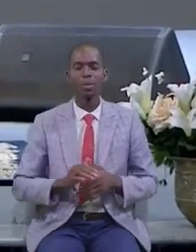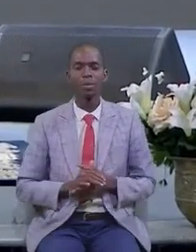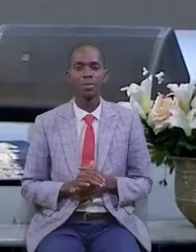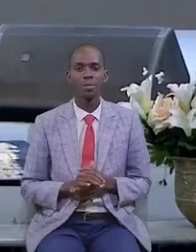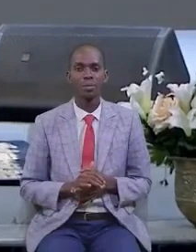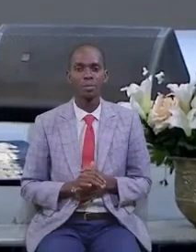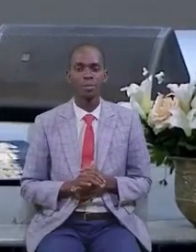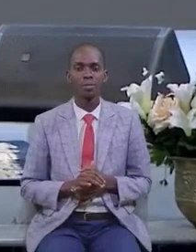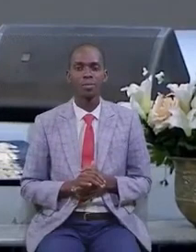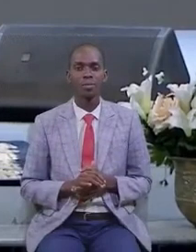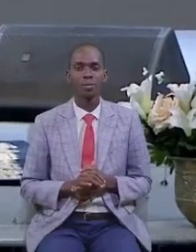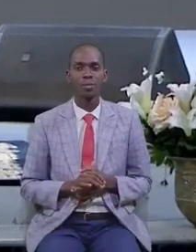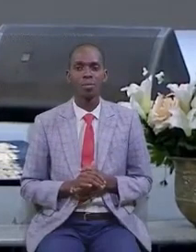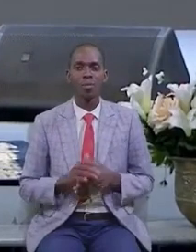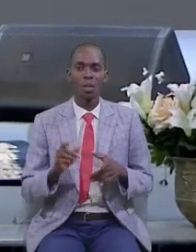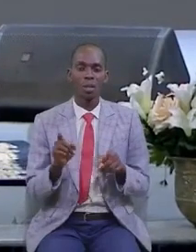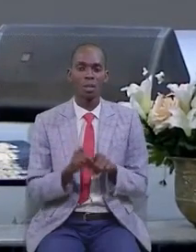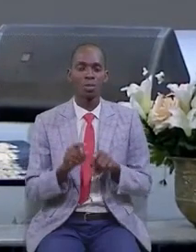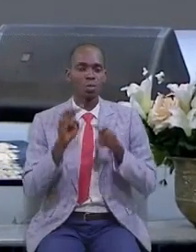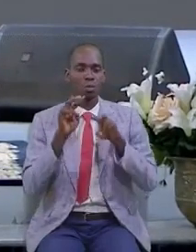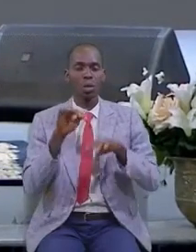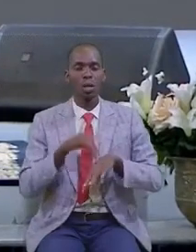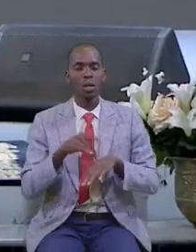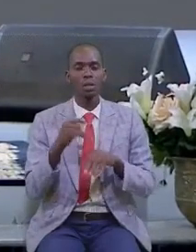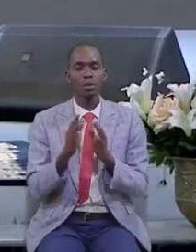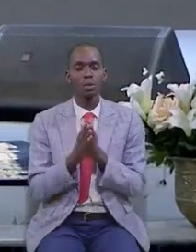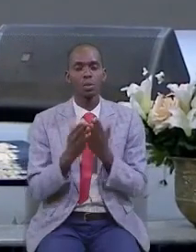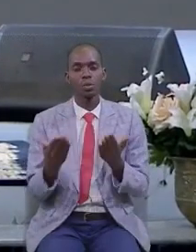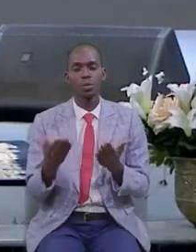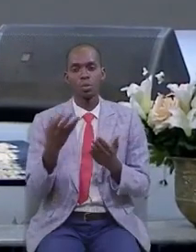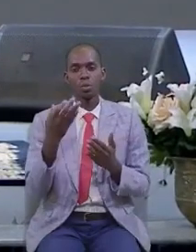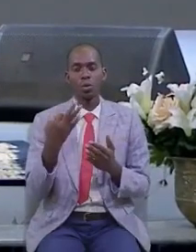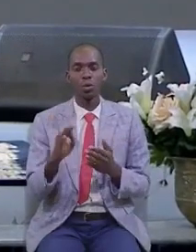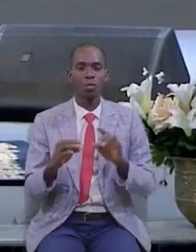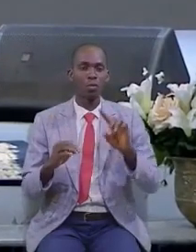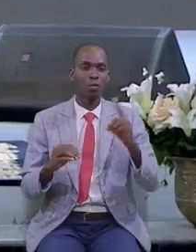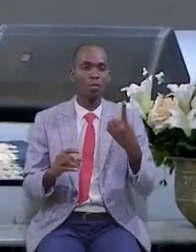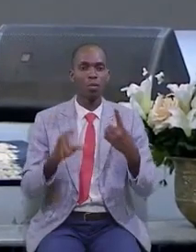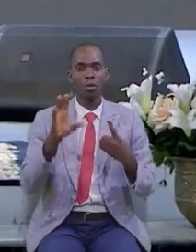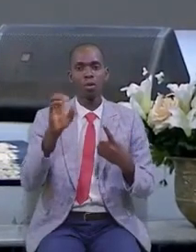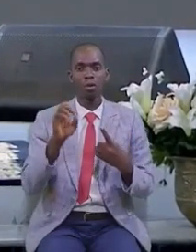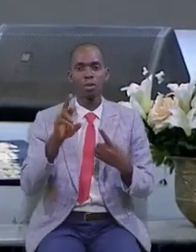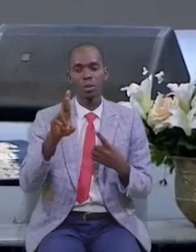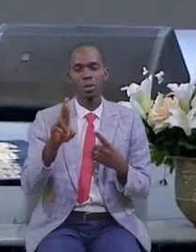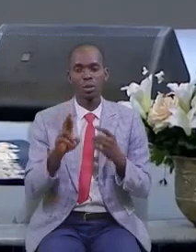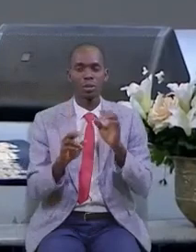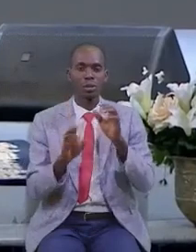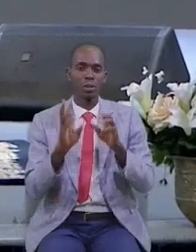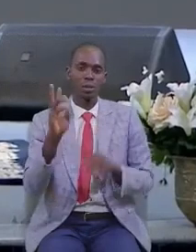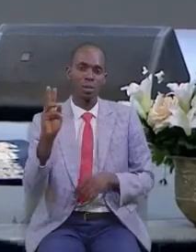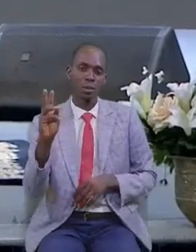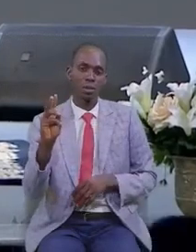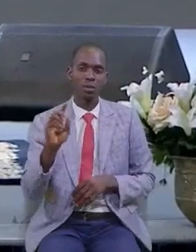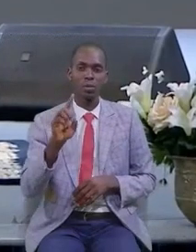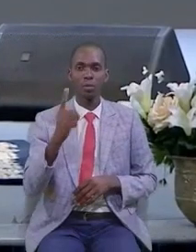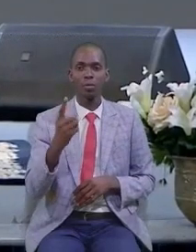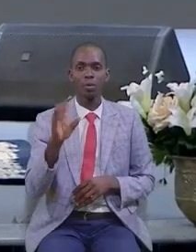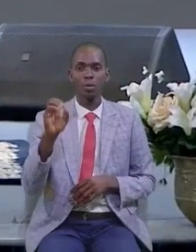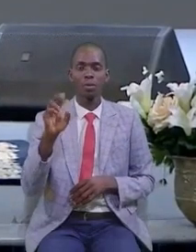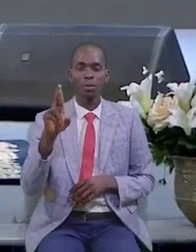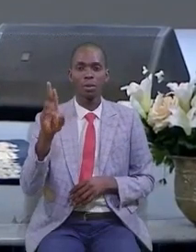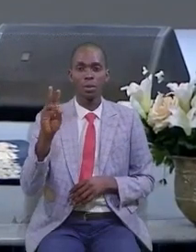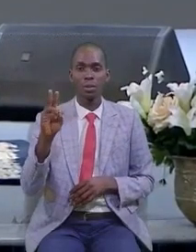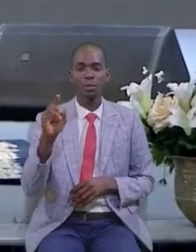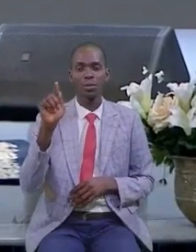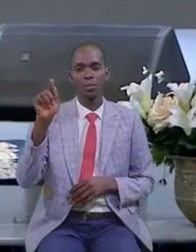పెట్టుకోవడానికి సహాయం చేస్తుంది. As you look at 1 Corinthians chapter 16. మొదటి కొరింది పత్రిక 16వ అధ్యాయాన్ని మనం చూస్తే, reading from verse